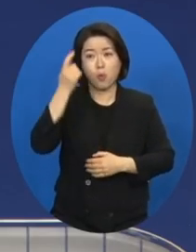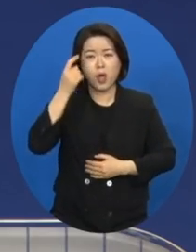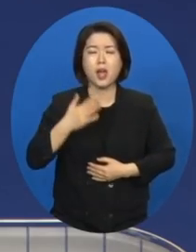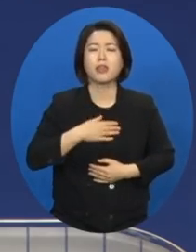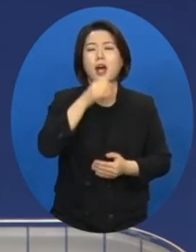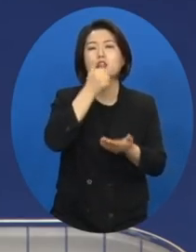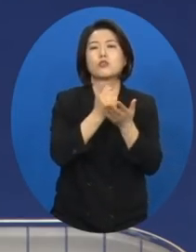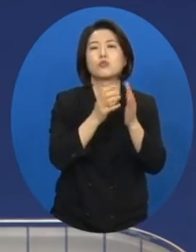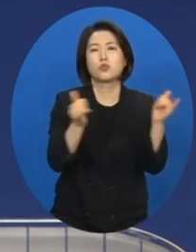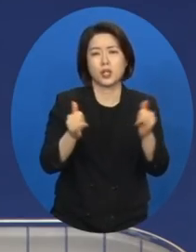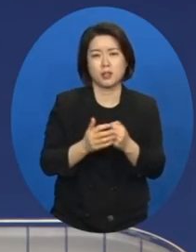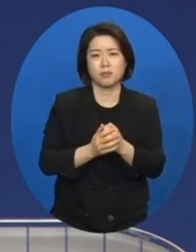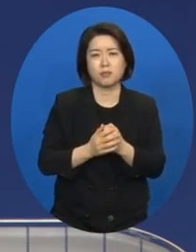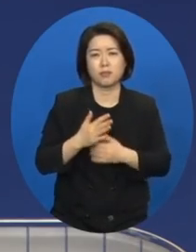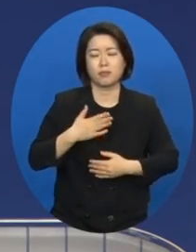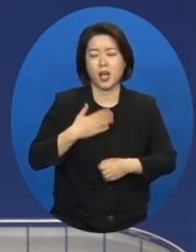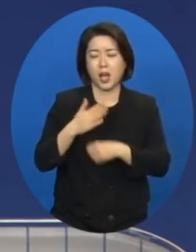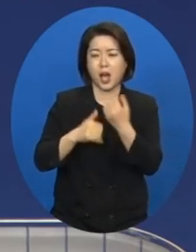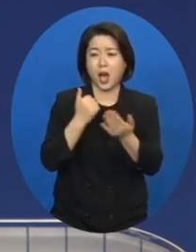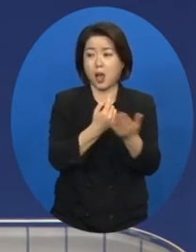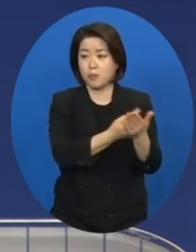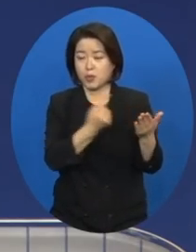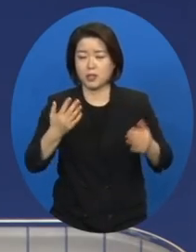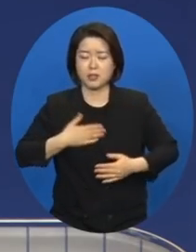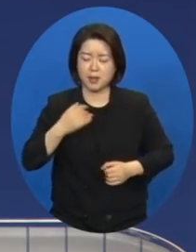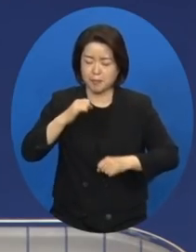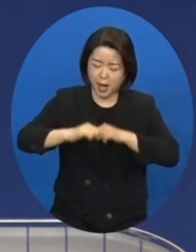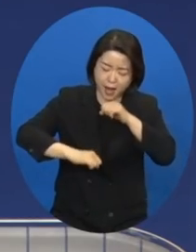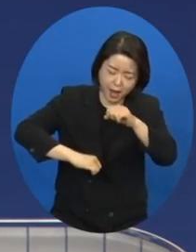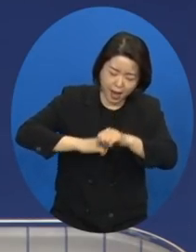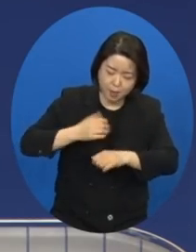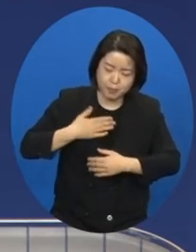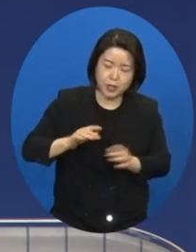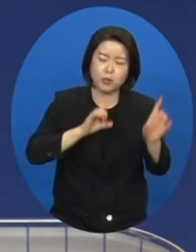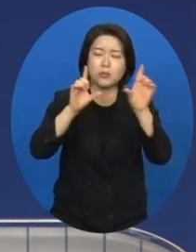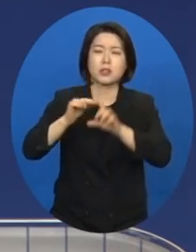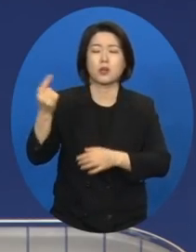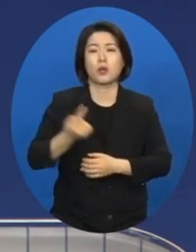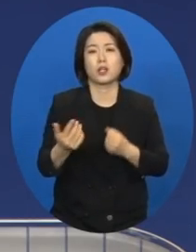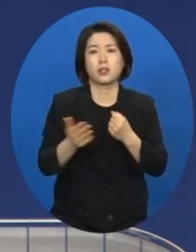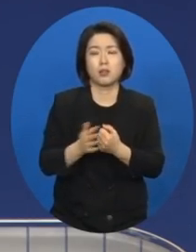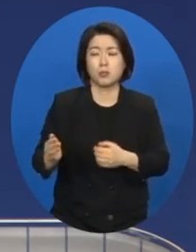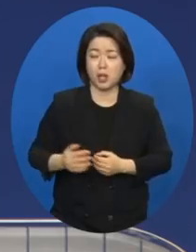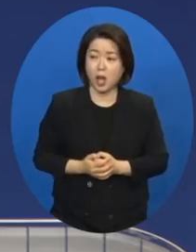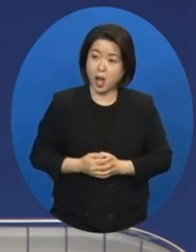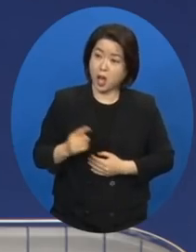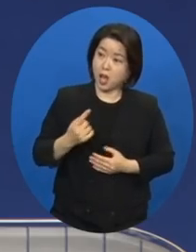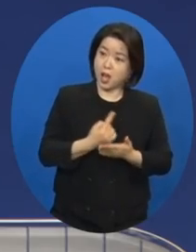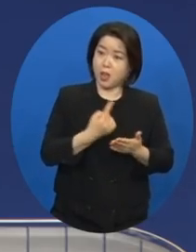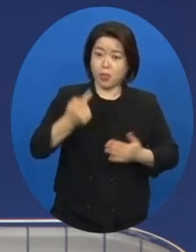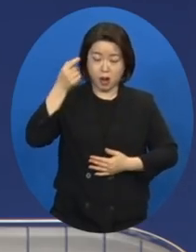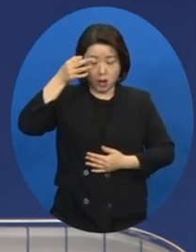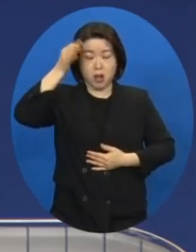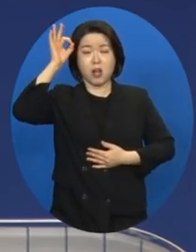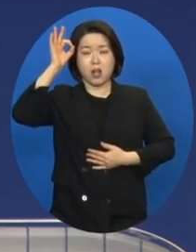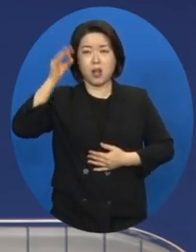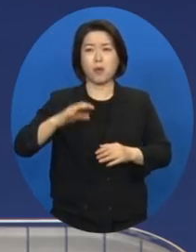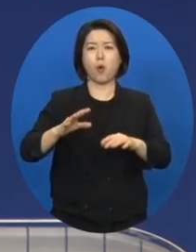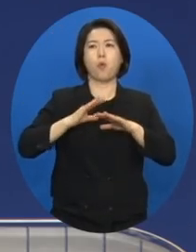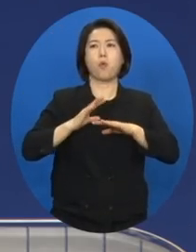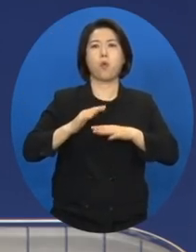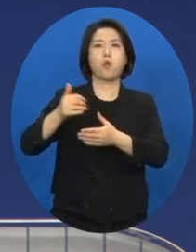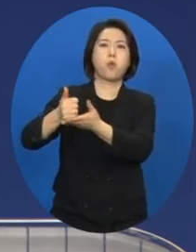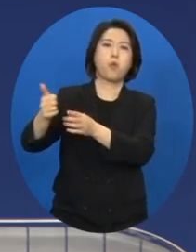내 마음대로 내가 인생의 주인이 되어 살았거든. 깨닫자마자 공포에 휩싸게 되는 거예요. 그러니까 지금 우리가 생각하는